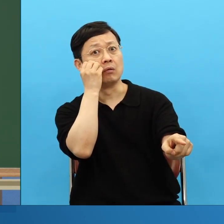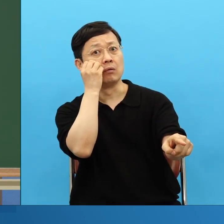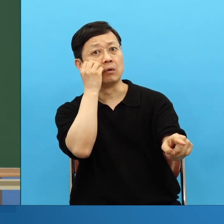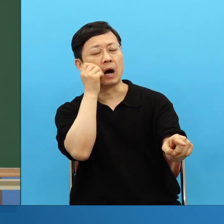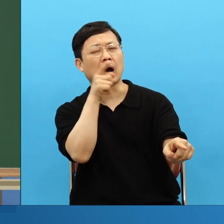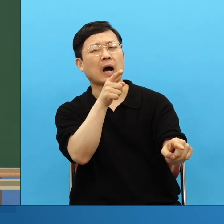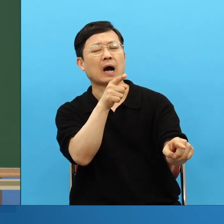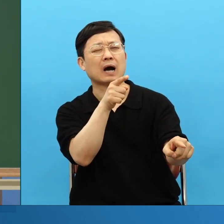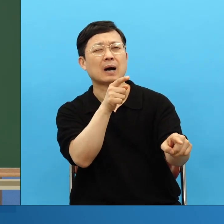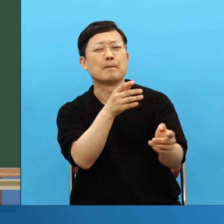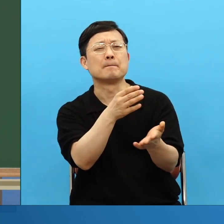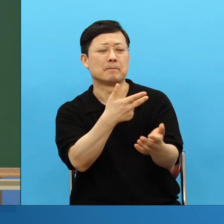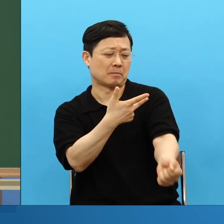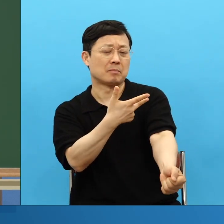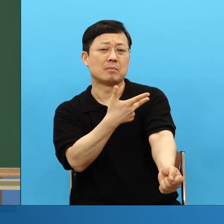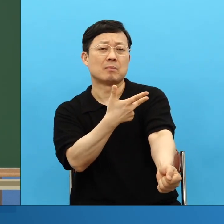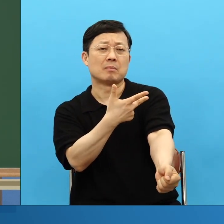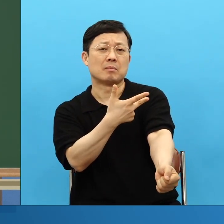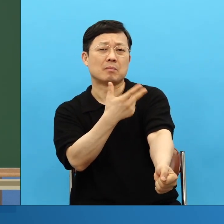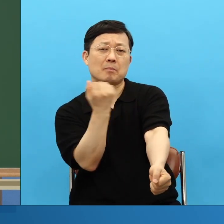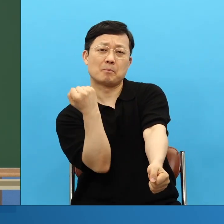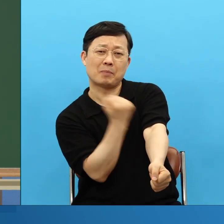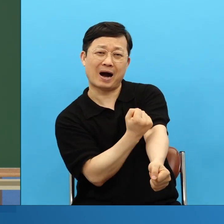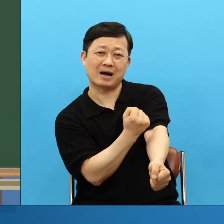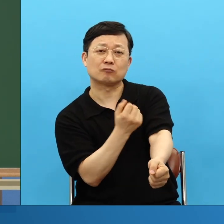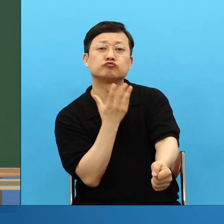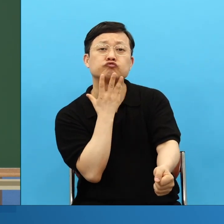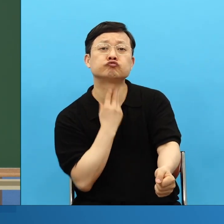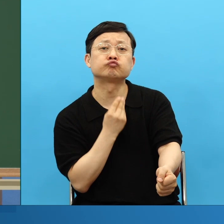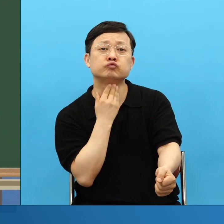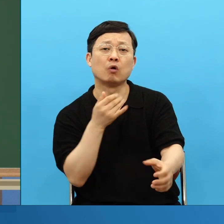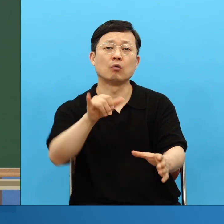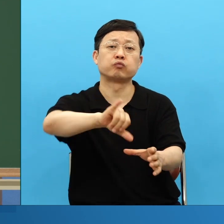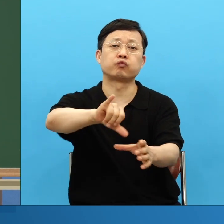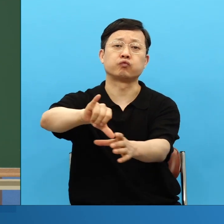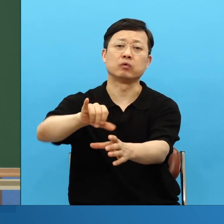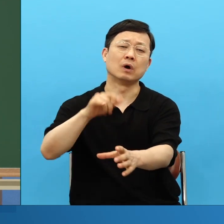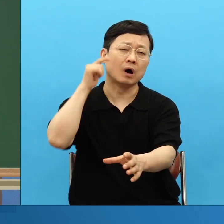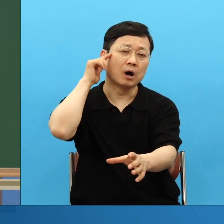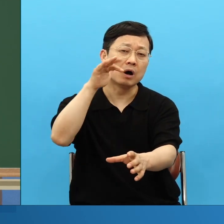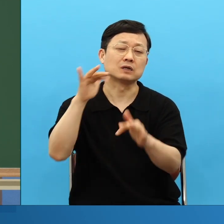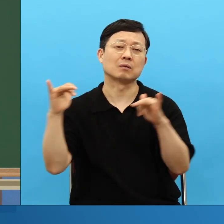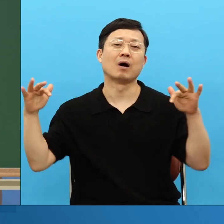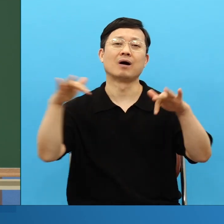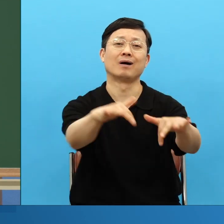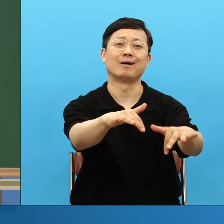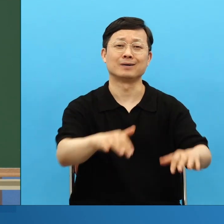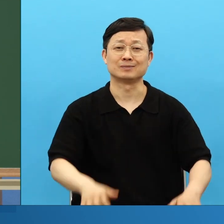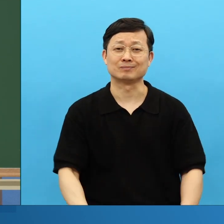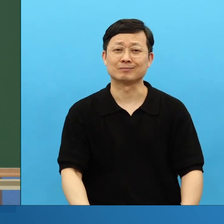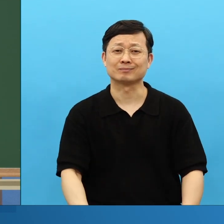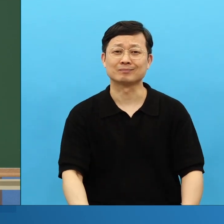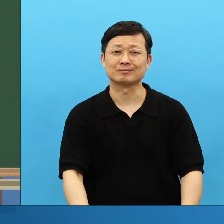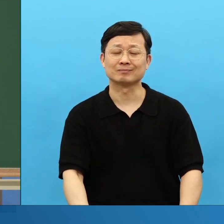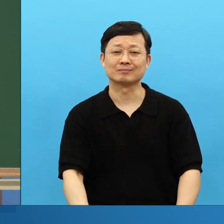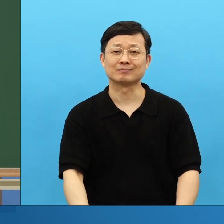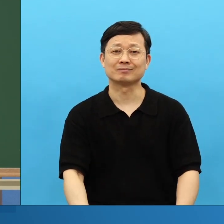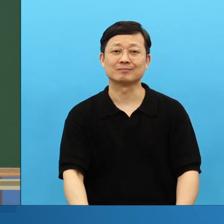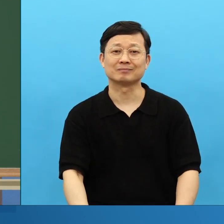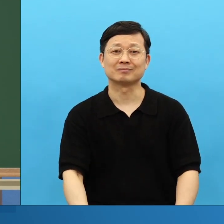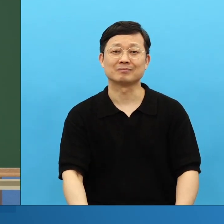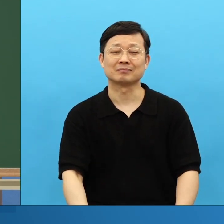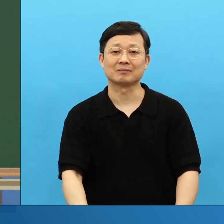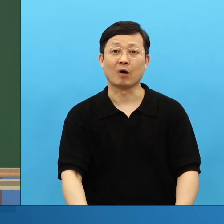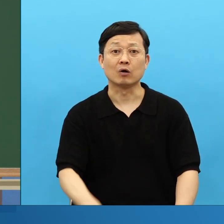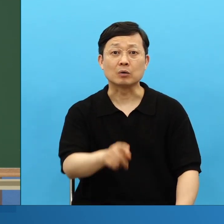있잖아요. 그렇듯이 놀러 가서 이제 정말 스트레스 풀로 나이트클럽 가는 것도 그거 가서 어떤 걸